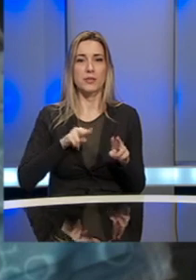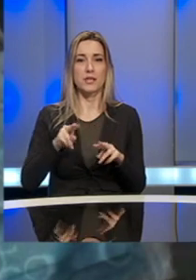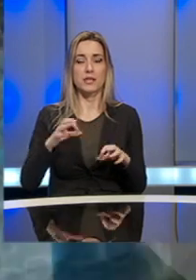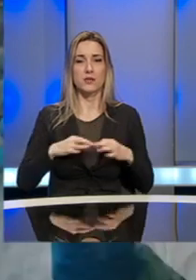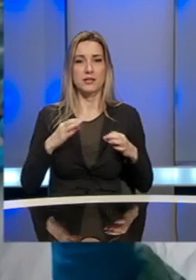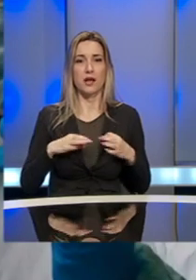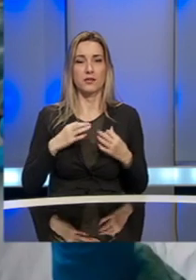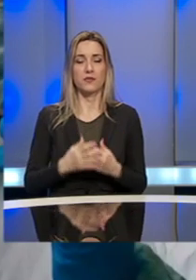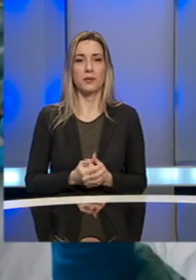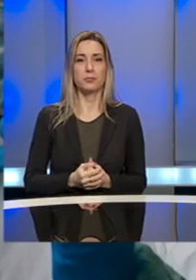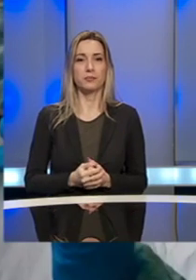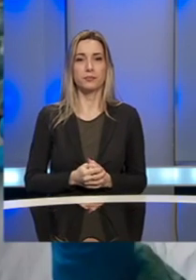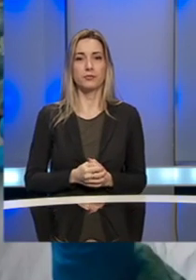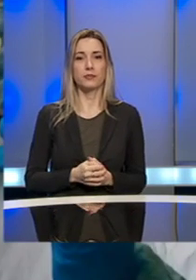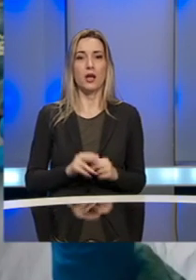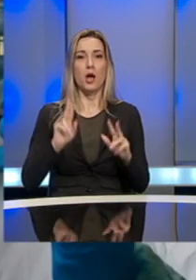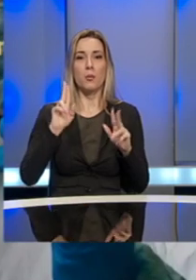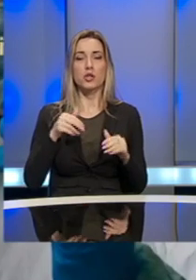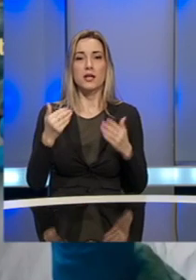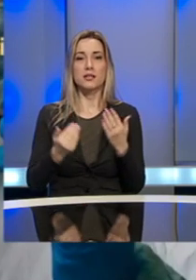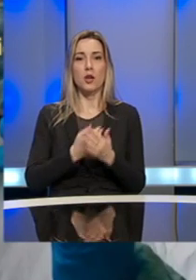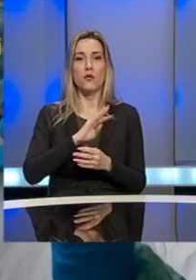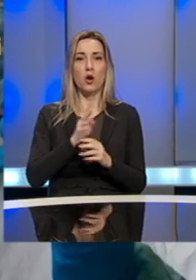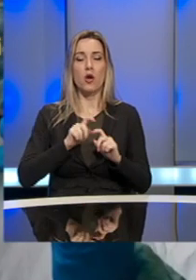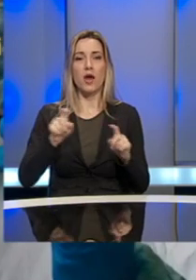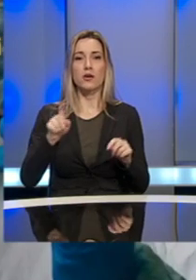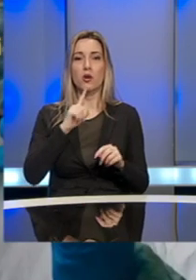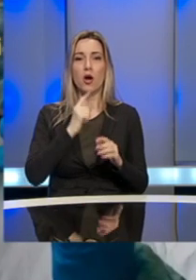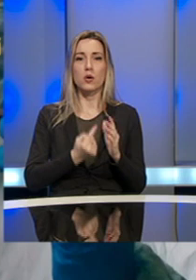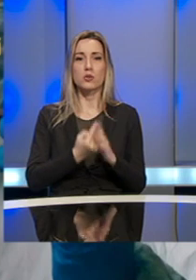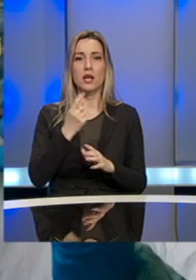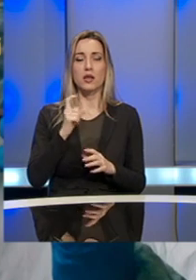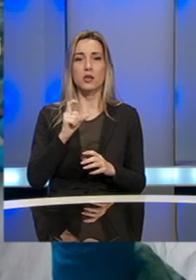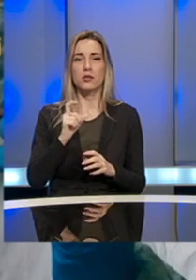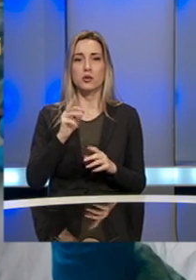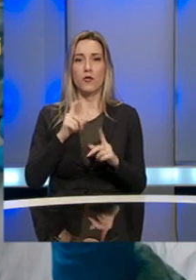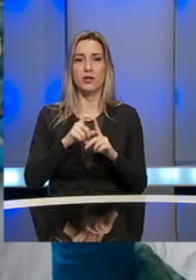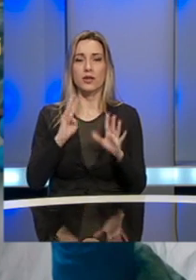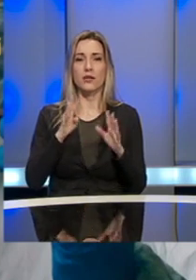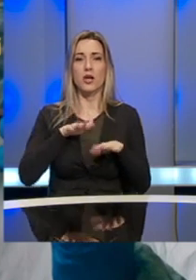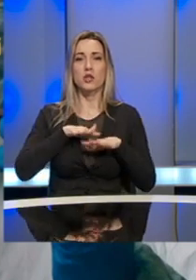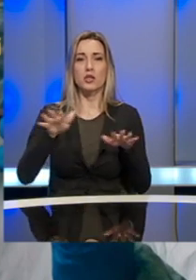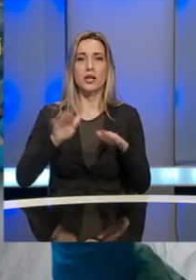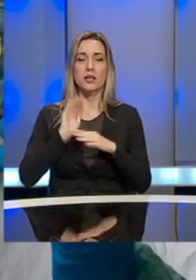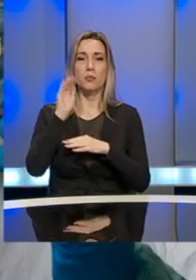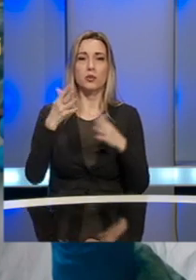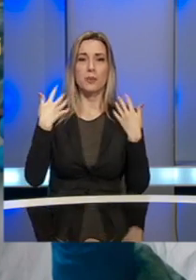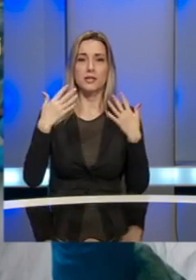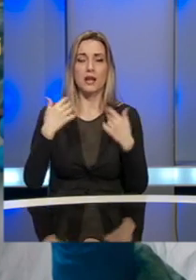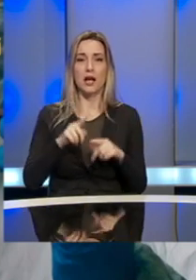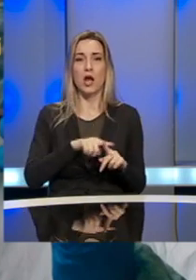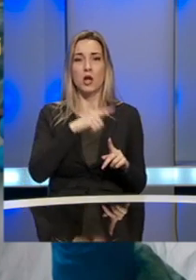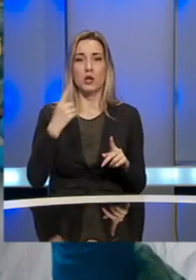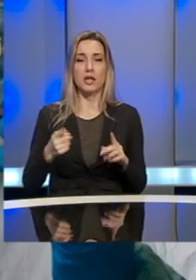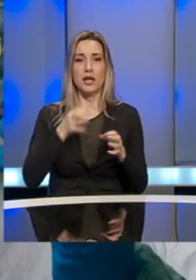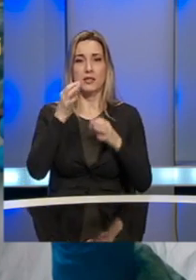zdravstva. Može li se novi koronavirus koji uzrokuje COVID-19 širiti putem zraka?